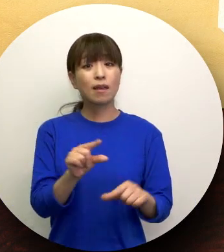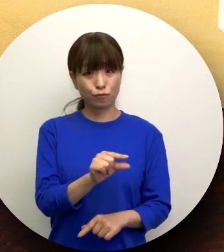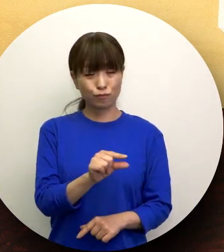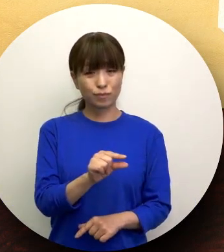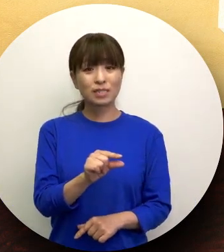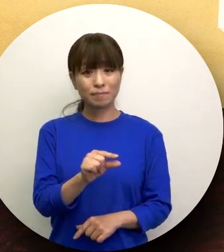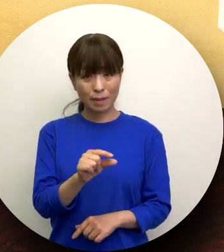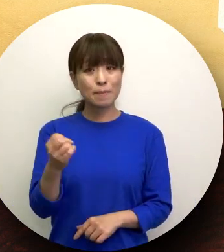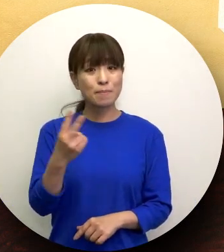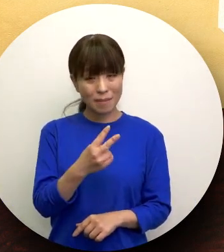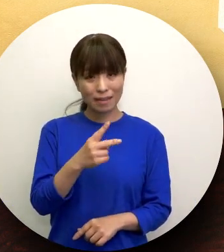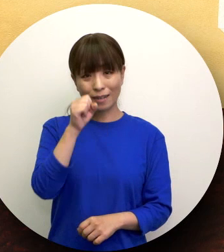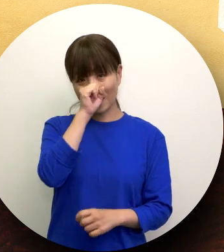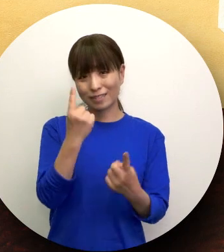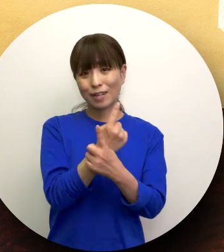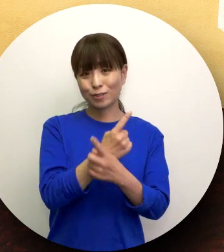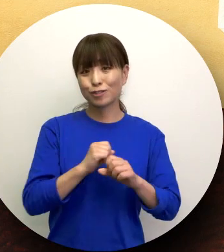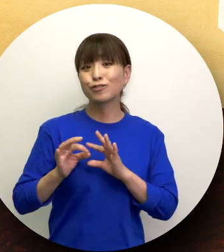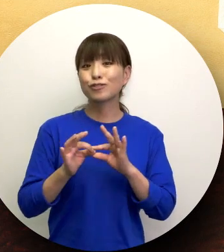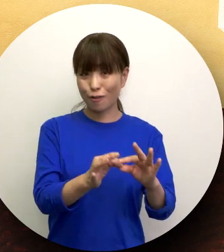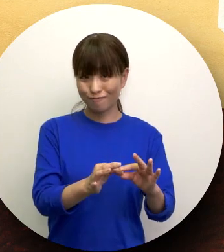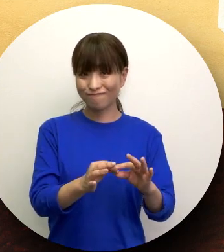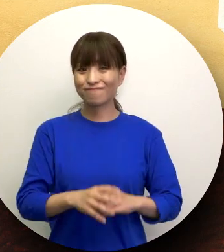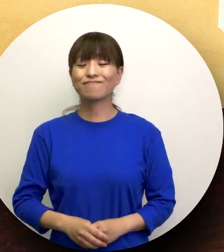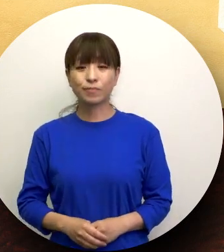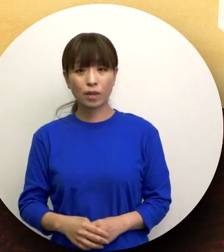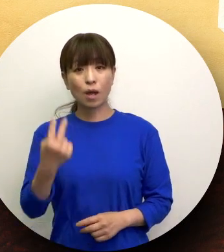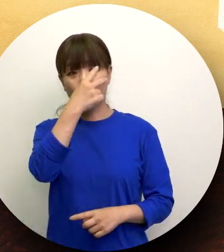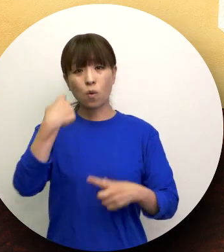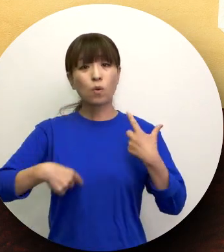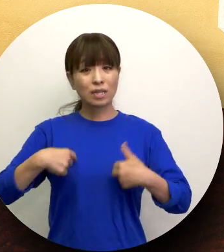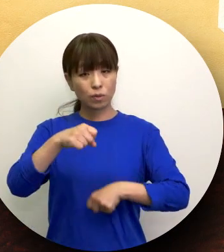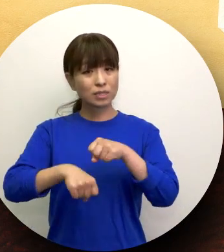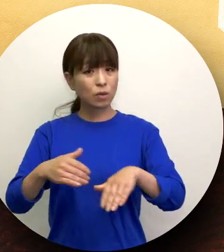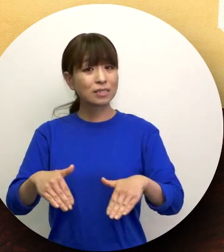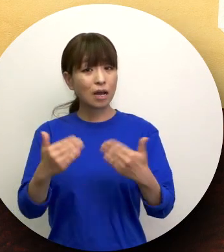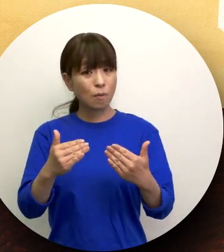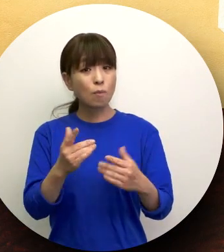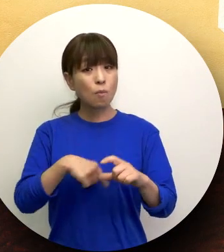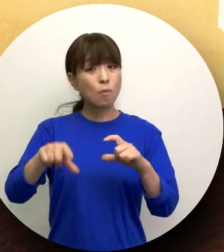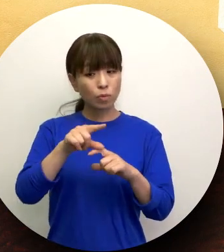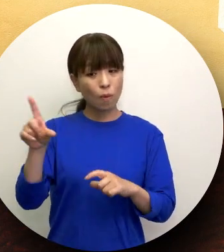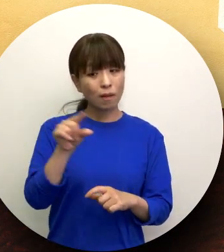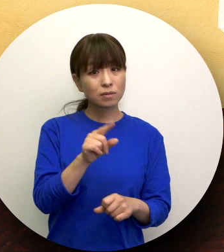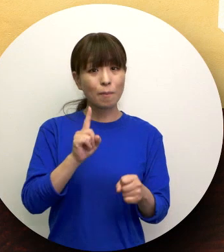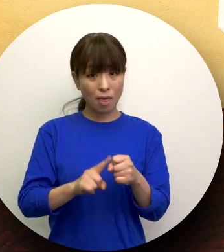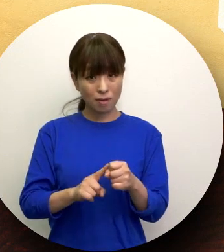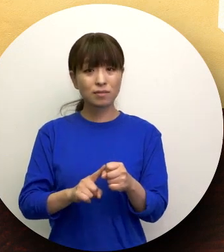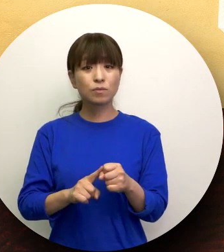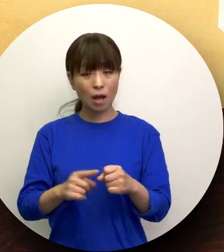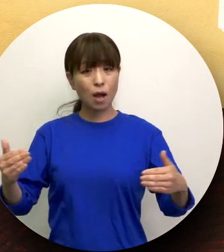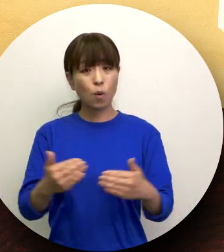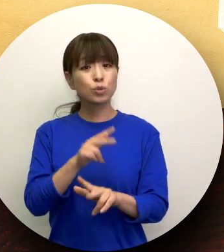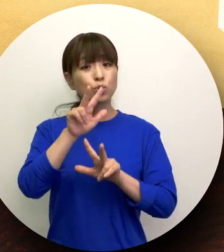そしてさらにアクションへ続くよ。高校生の自転車事故をもっと減らすには、交通ルールや